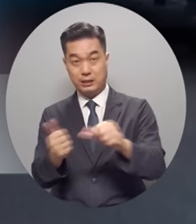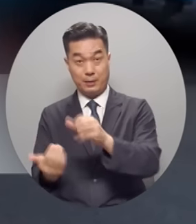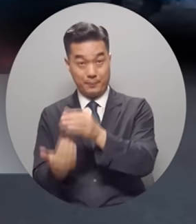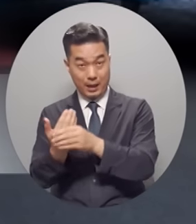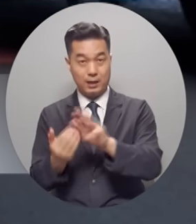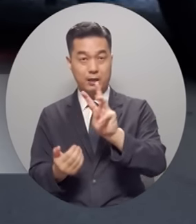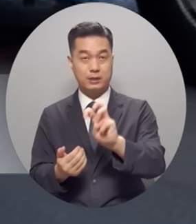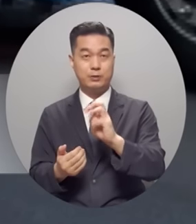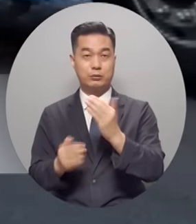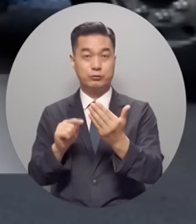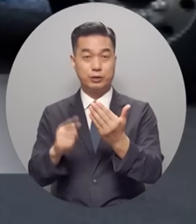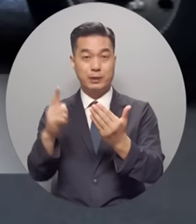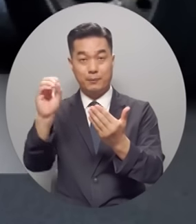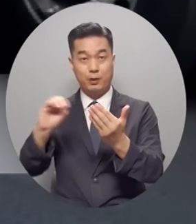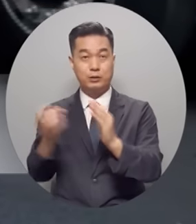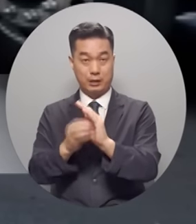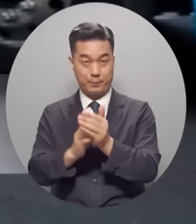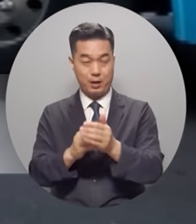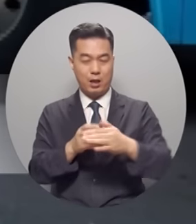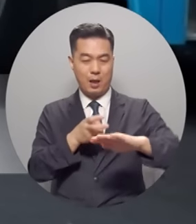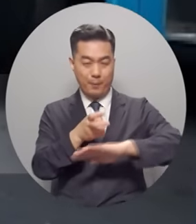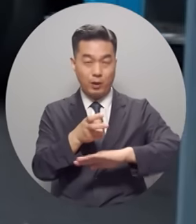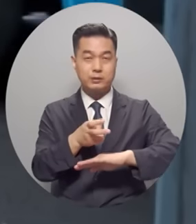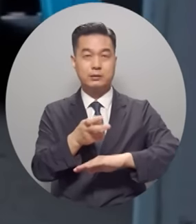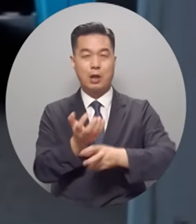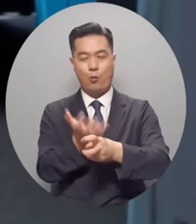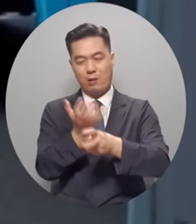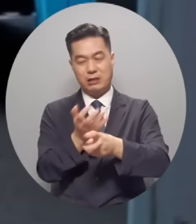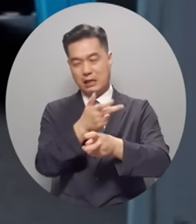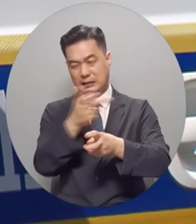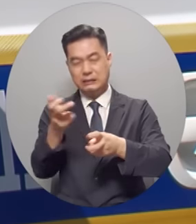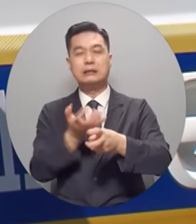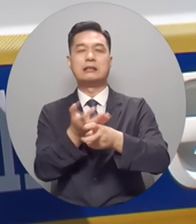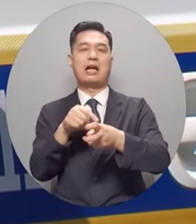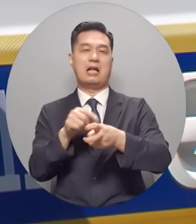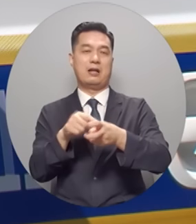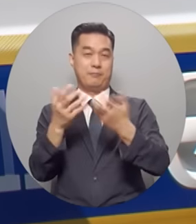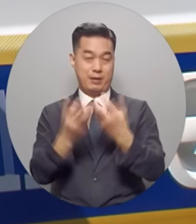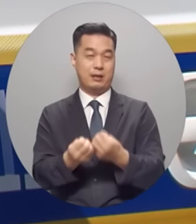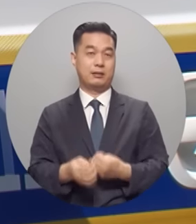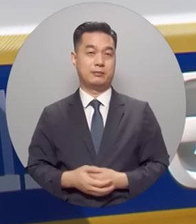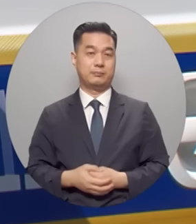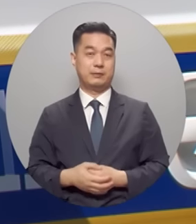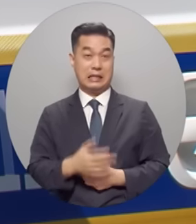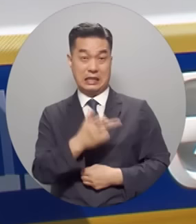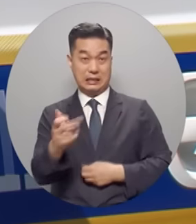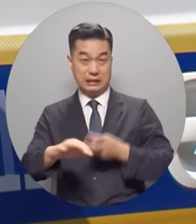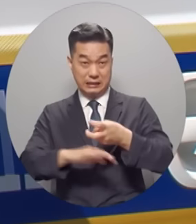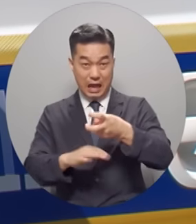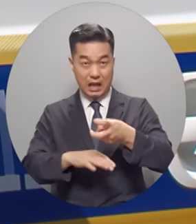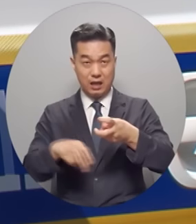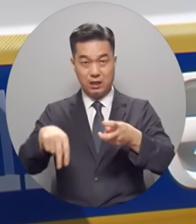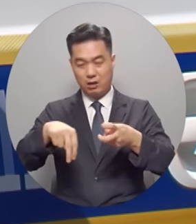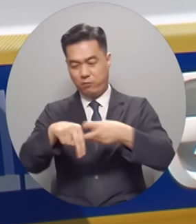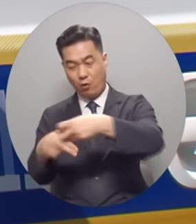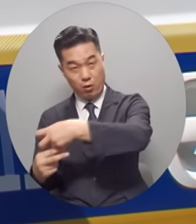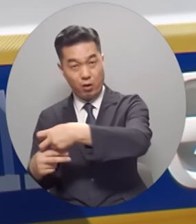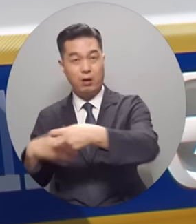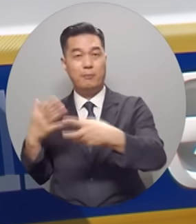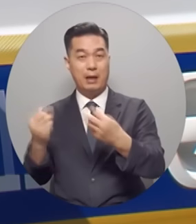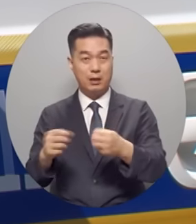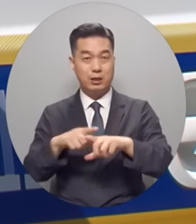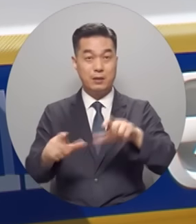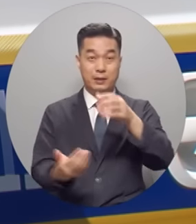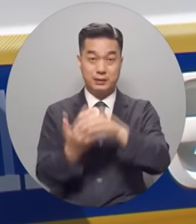39.1%는 버스와 화물차 등 대형 차량에 의해 발생했습니다. 대형 차량은 이제 역과하는 경우라든가 아니면 일반